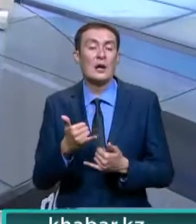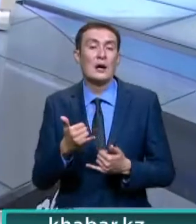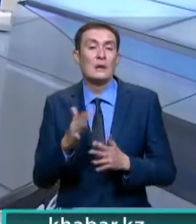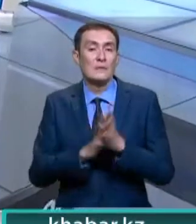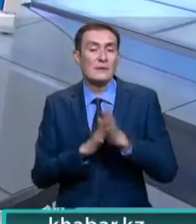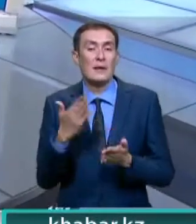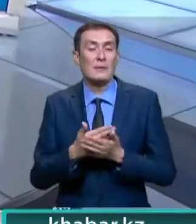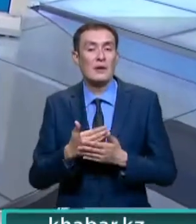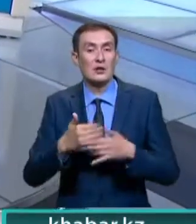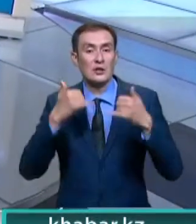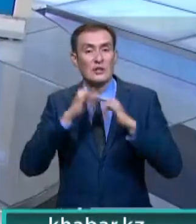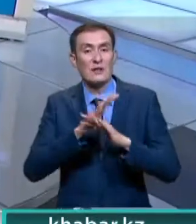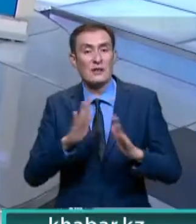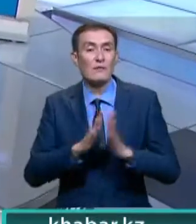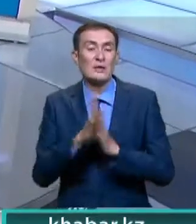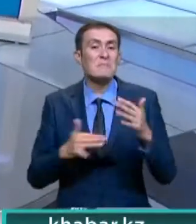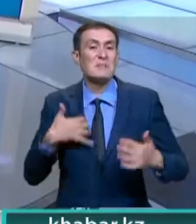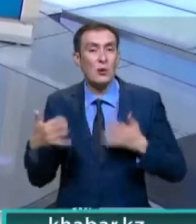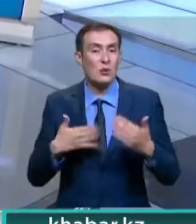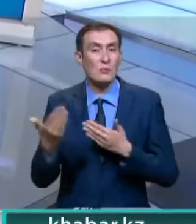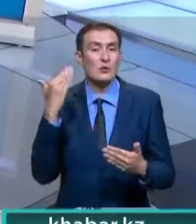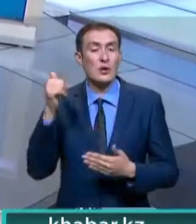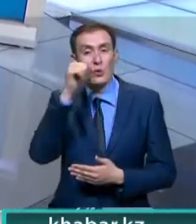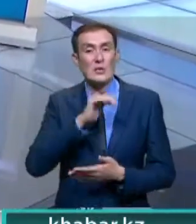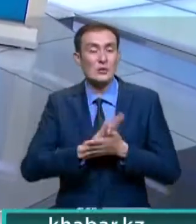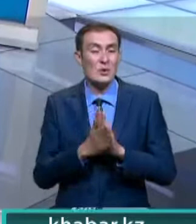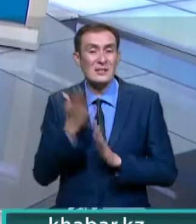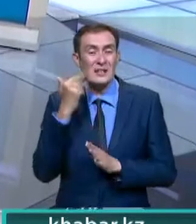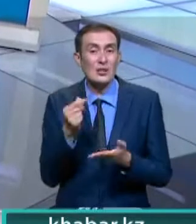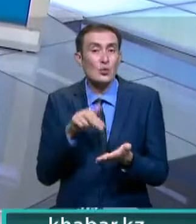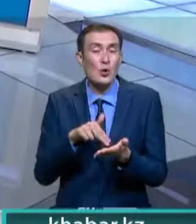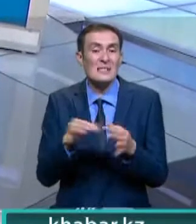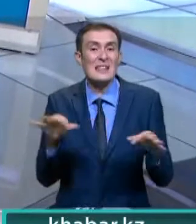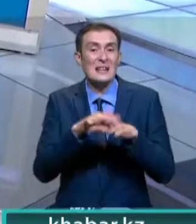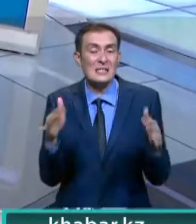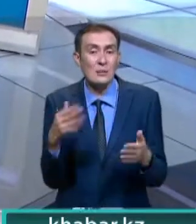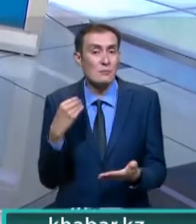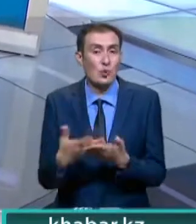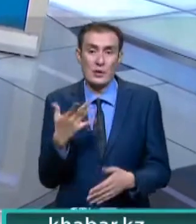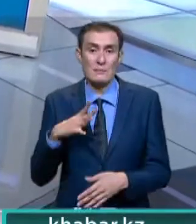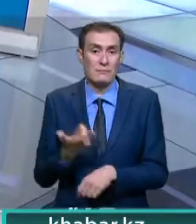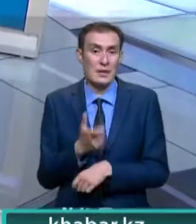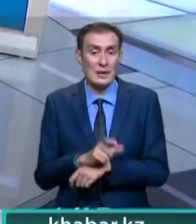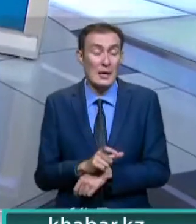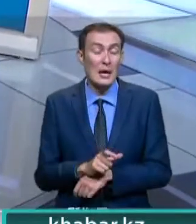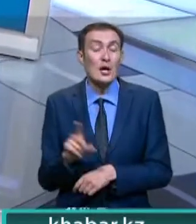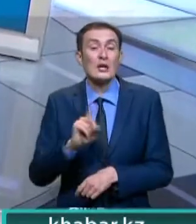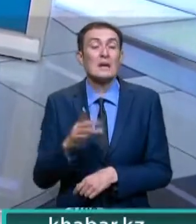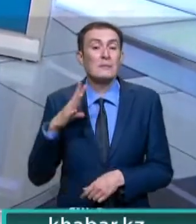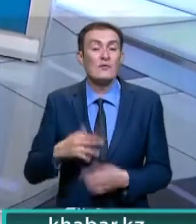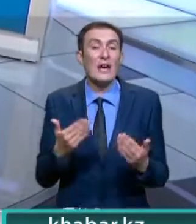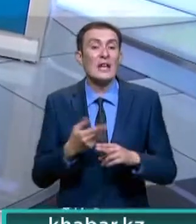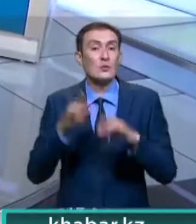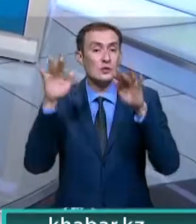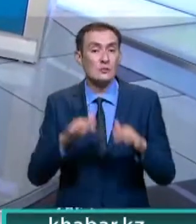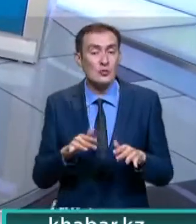культуры. Животноводы боятся повторения прошлогодней ситуации, когда цены на сено стали для них неподъемными. Как переживут нынешнюю